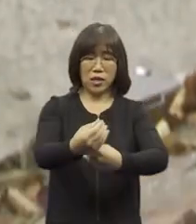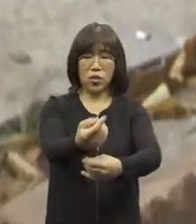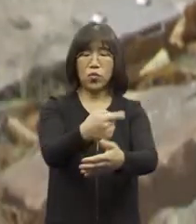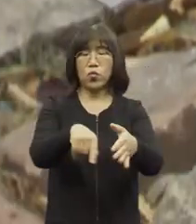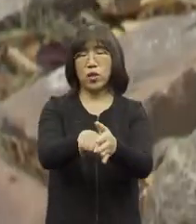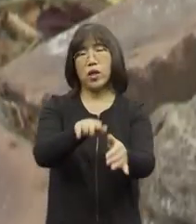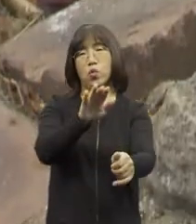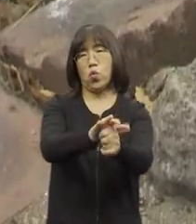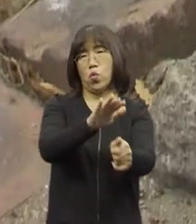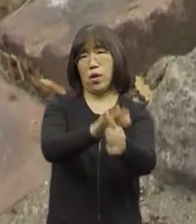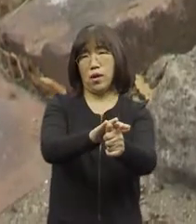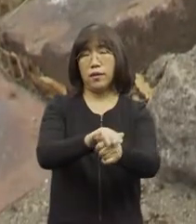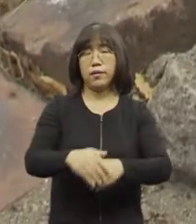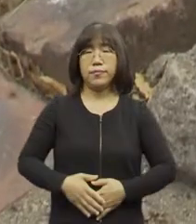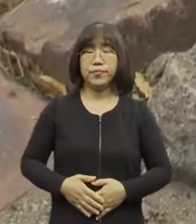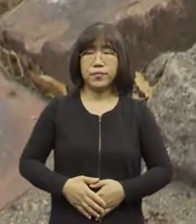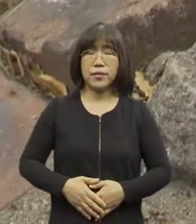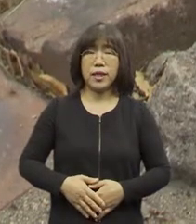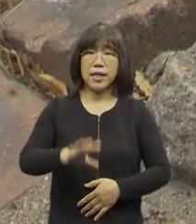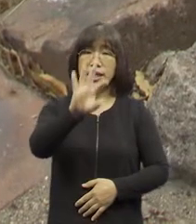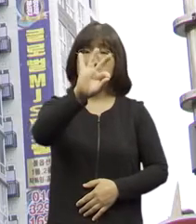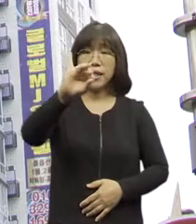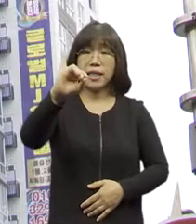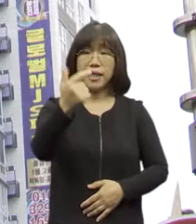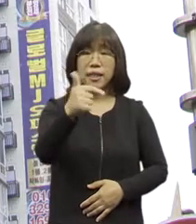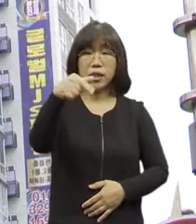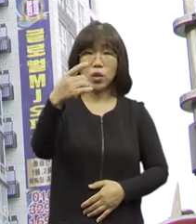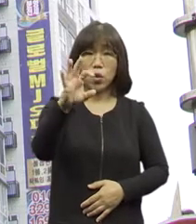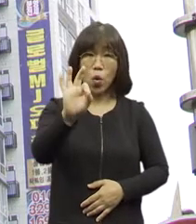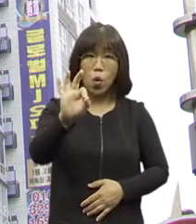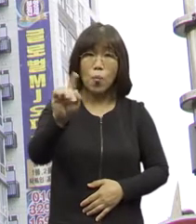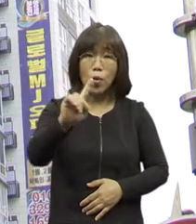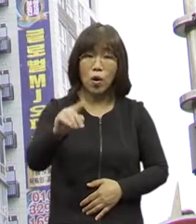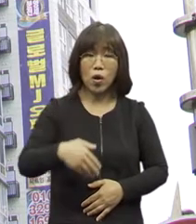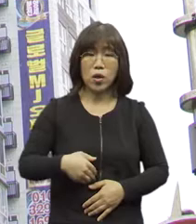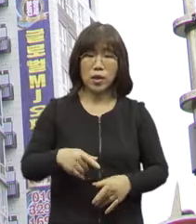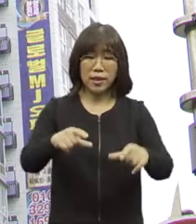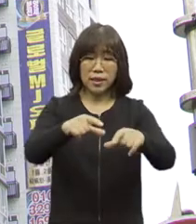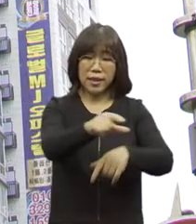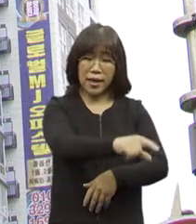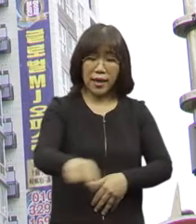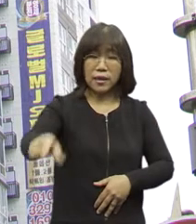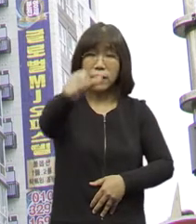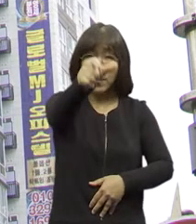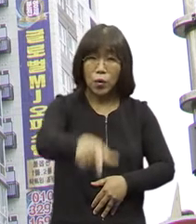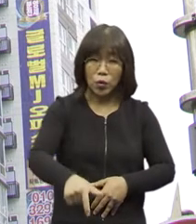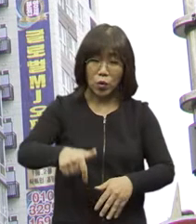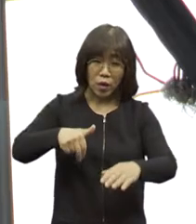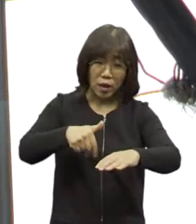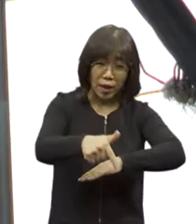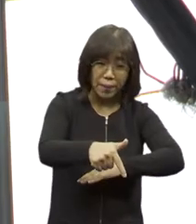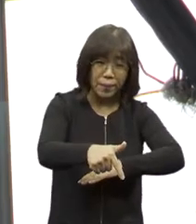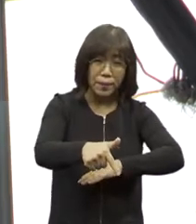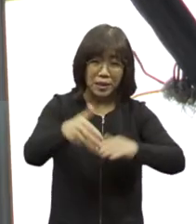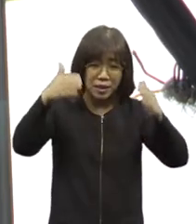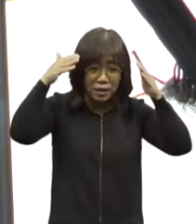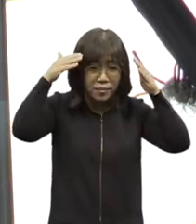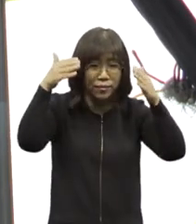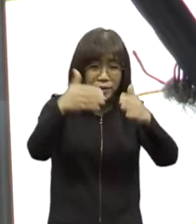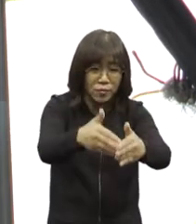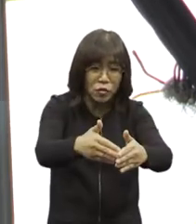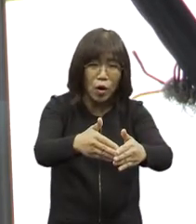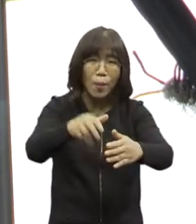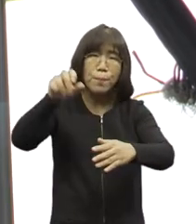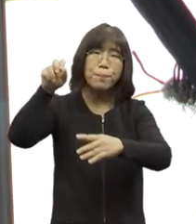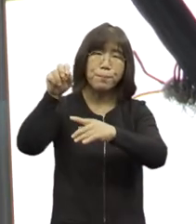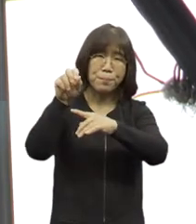수 있도록 도울 수 있습니다. 인공지능 센서는 야간에 횡단보도 앞에선 보행자를 인식해 집중